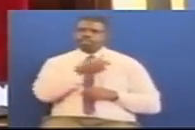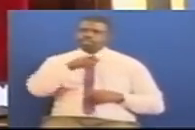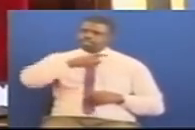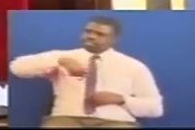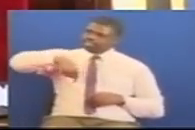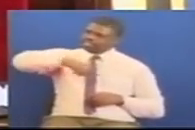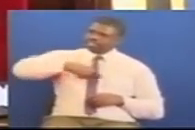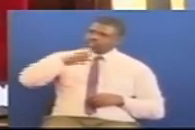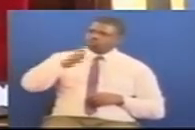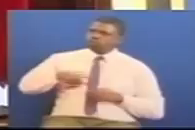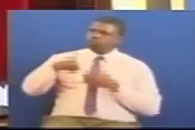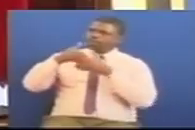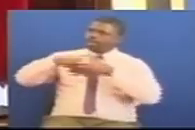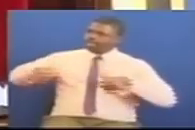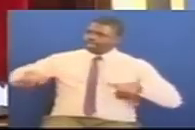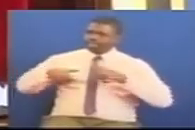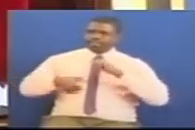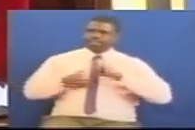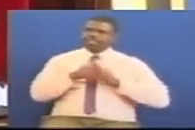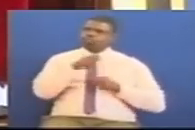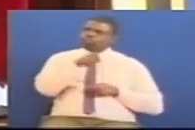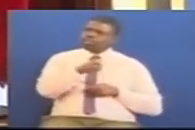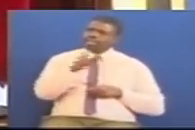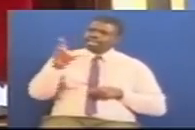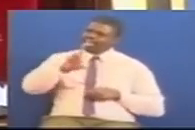ni lini tatizo hili litatatuliwa.